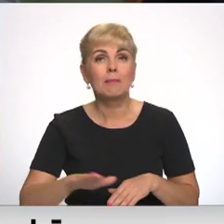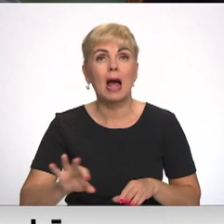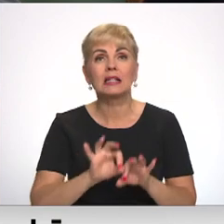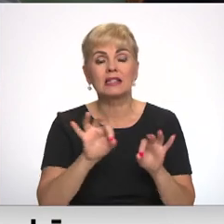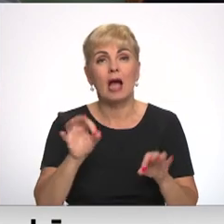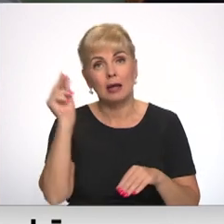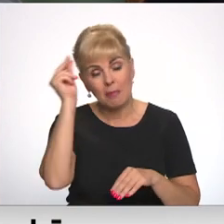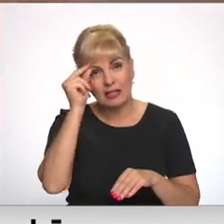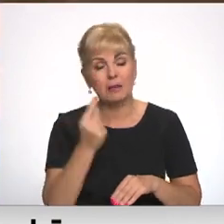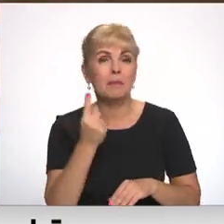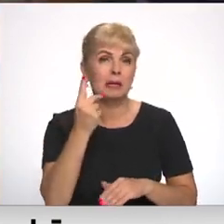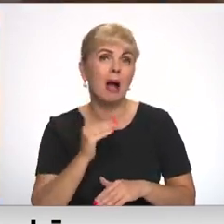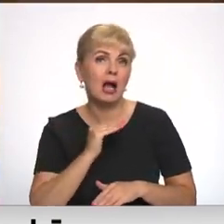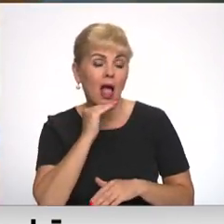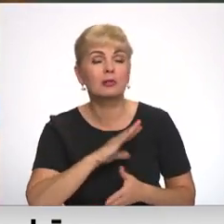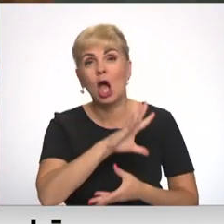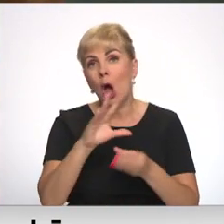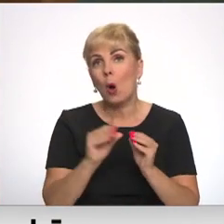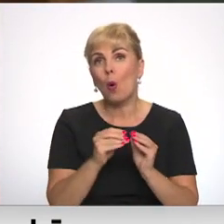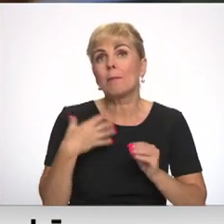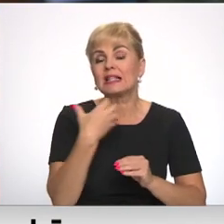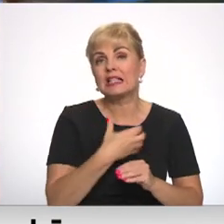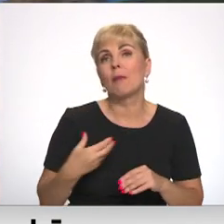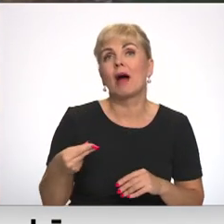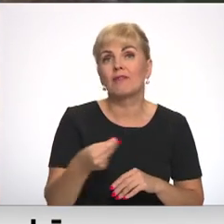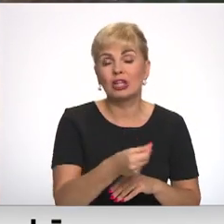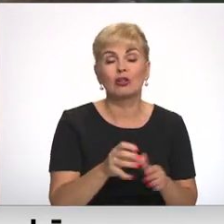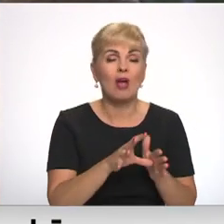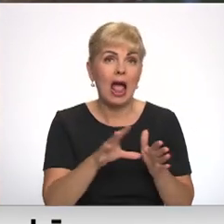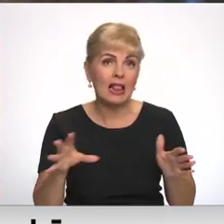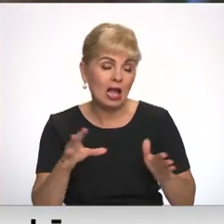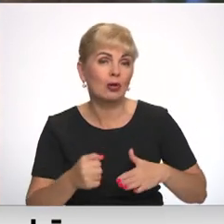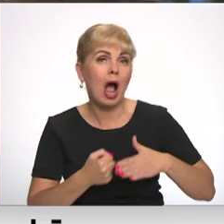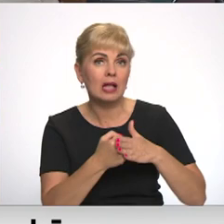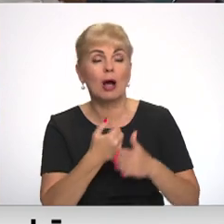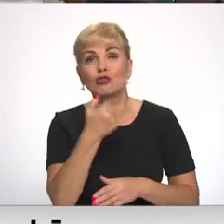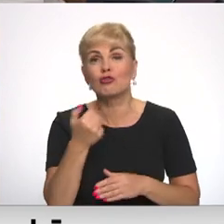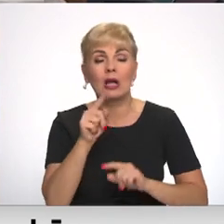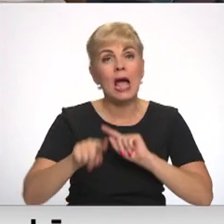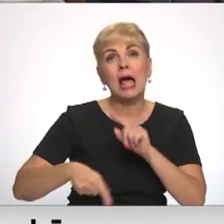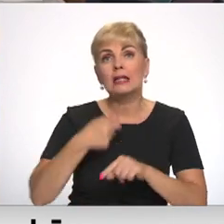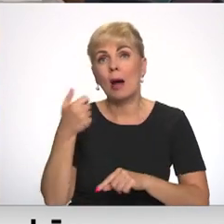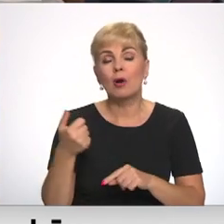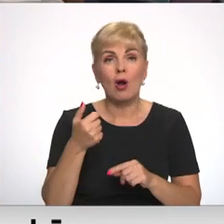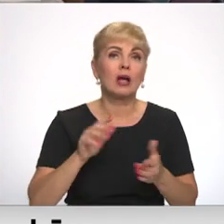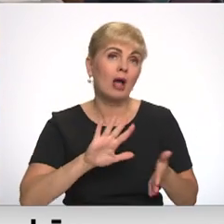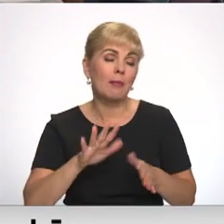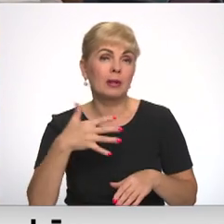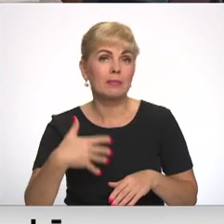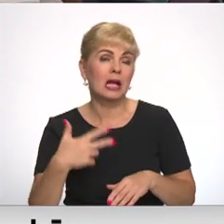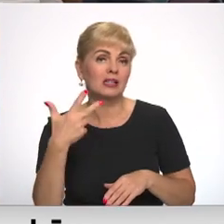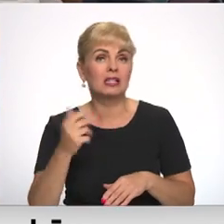mācības pirmajā klasē. Kopējais nepieciešamais finansējums elektroenerģijas atbalstam šogad un nākamgad aplēsts